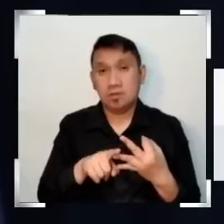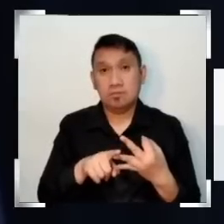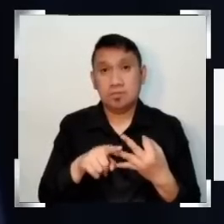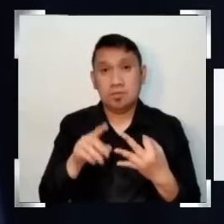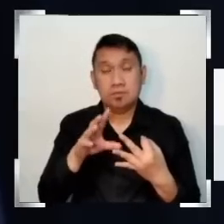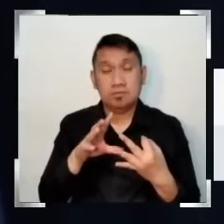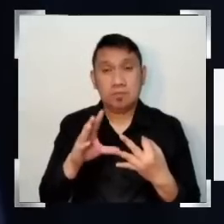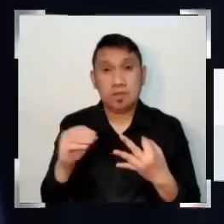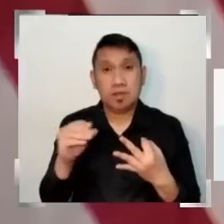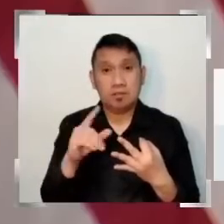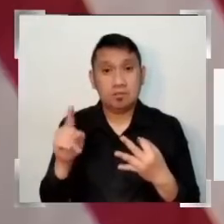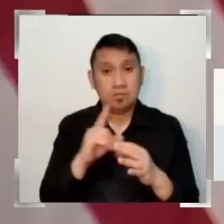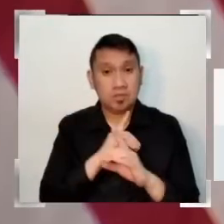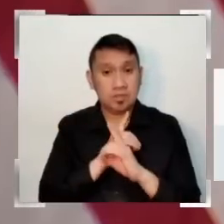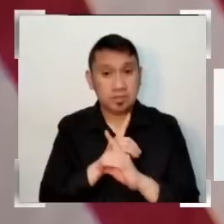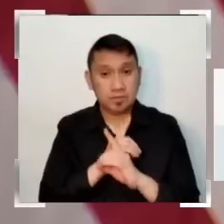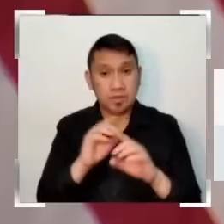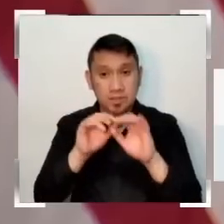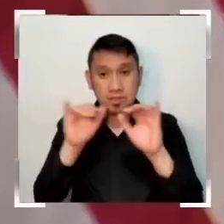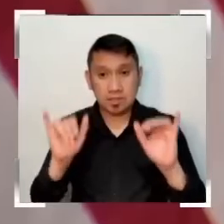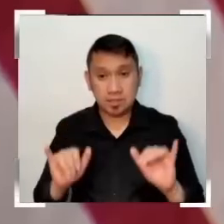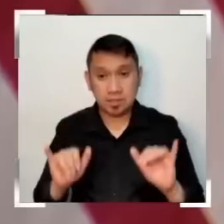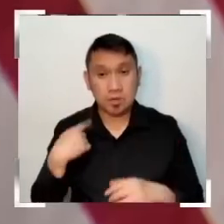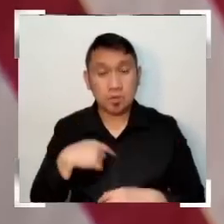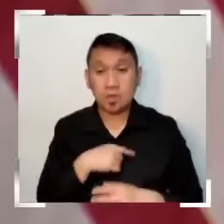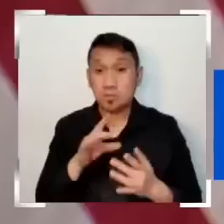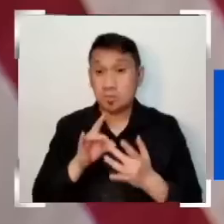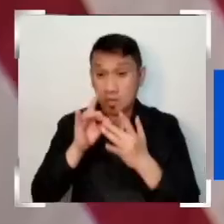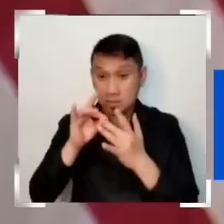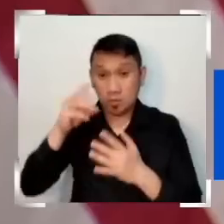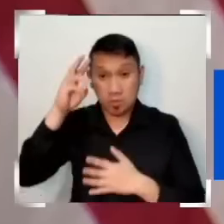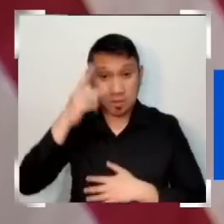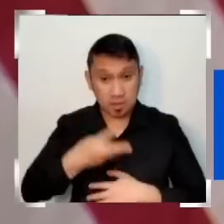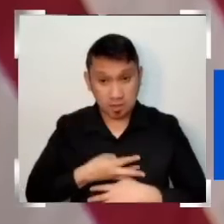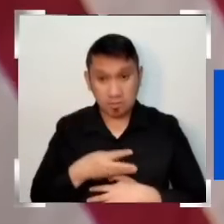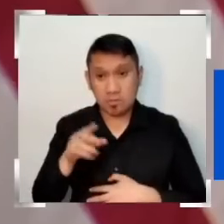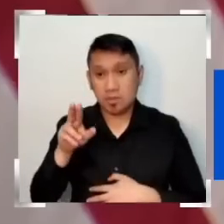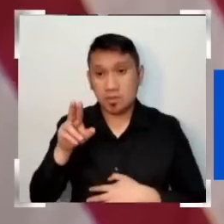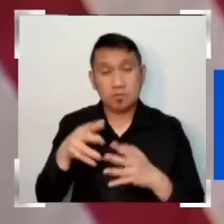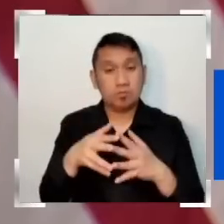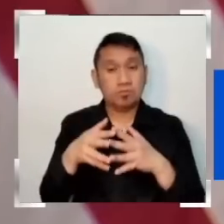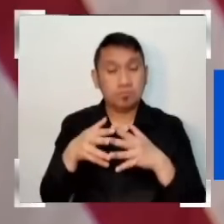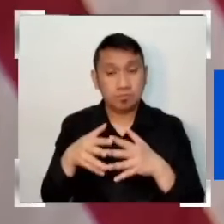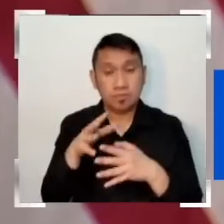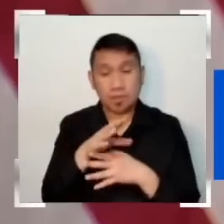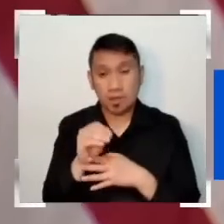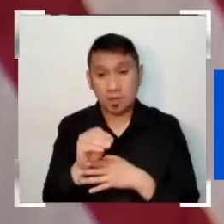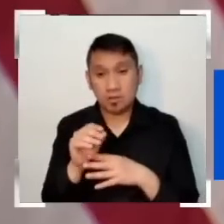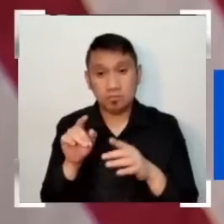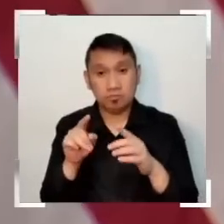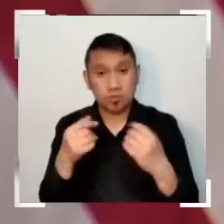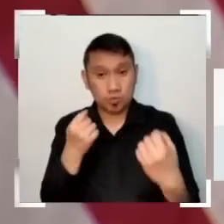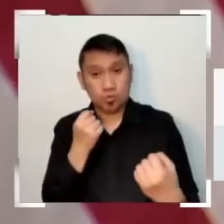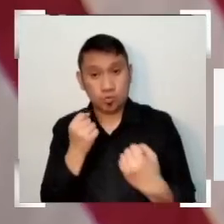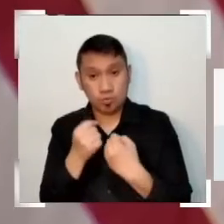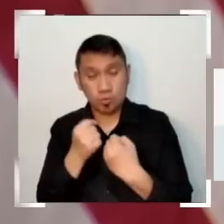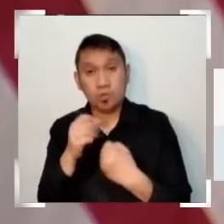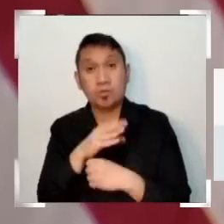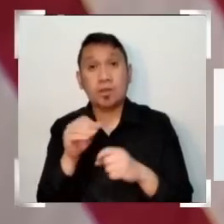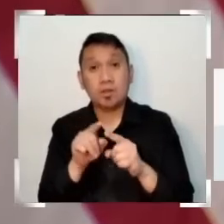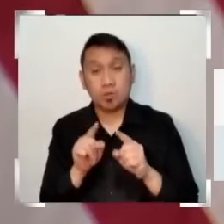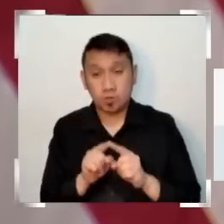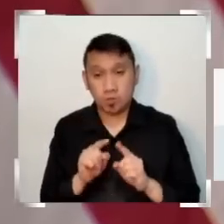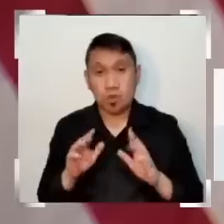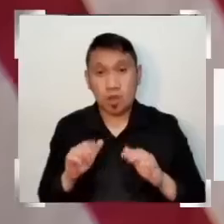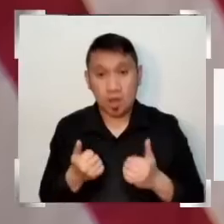coastal and air defense systems. We especially welcome the United States pledge to fast-track and ramp up support, as well as the implementation of